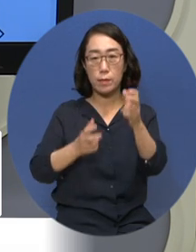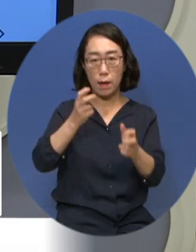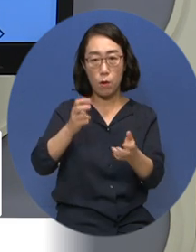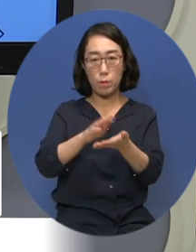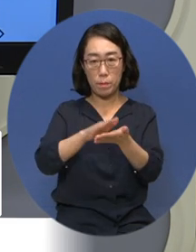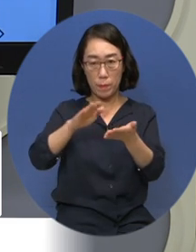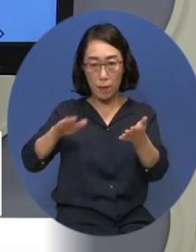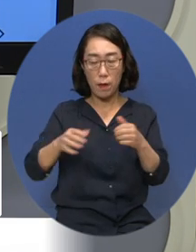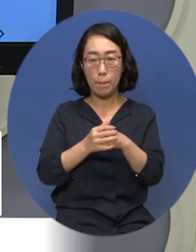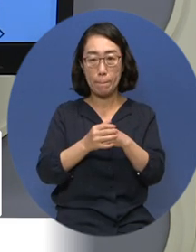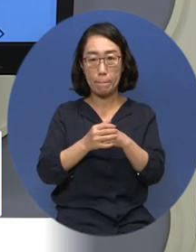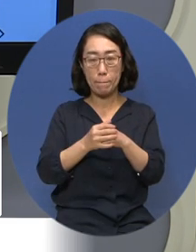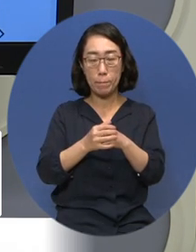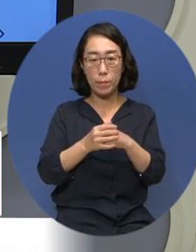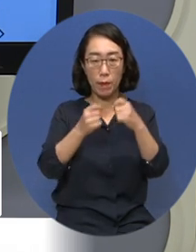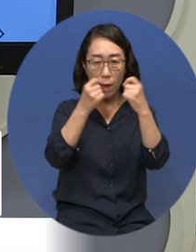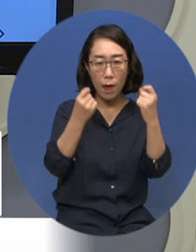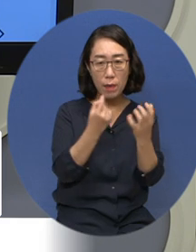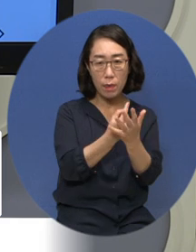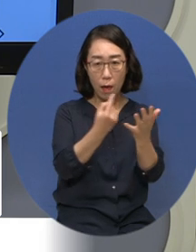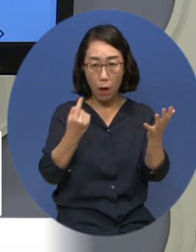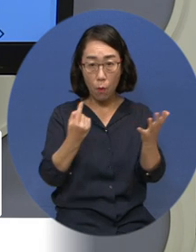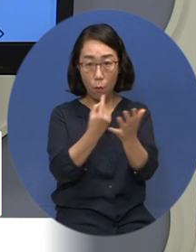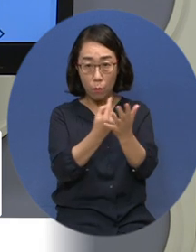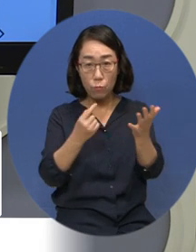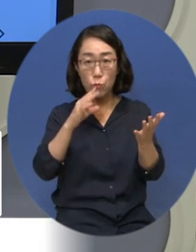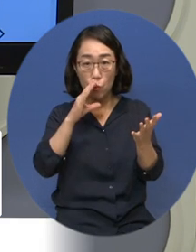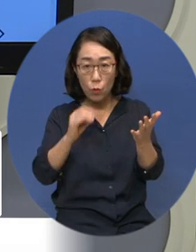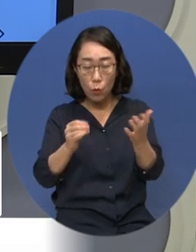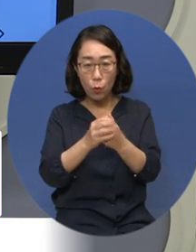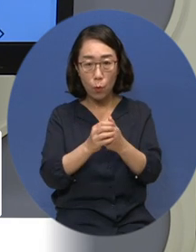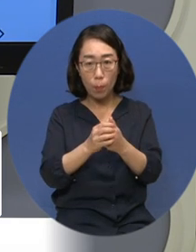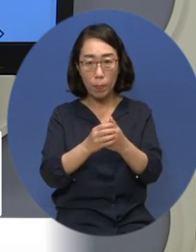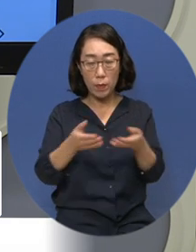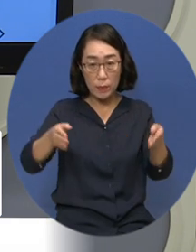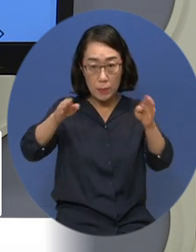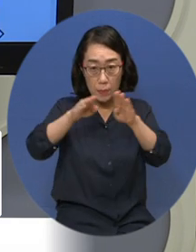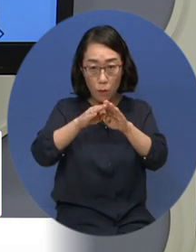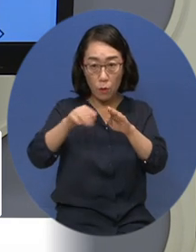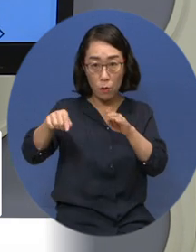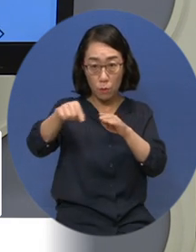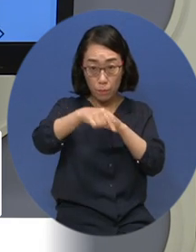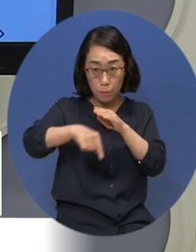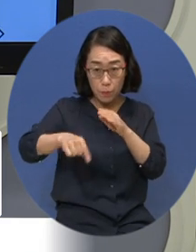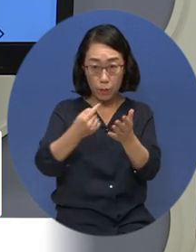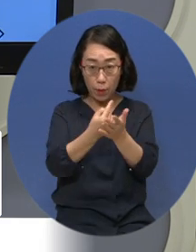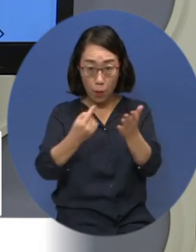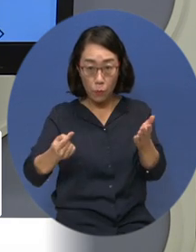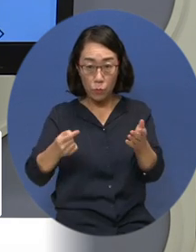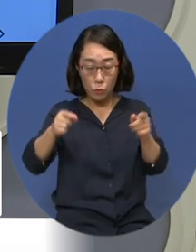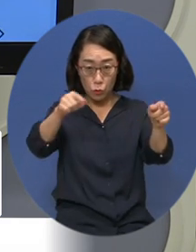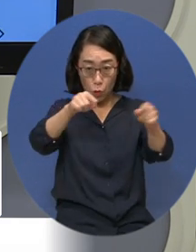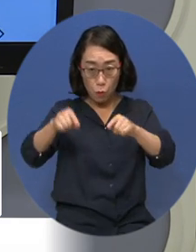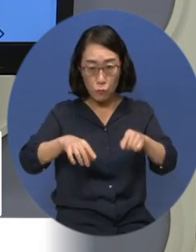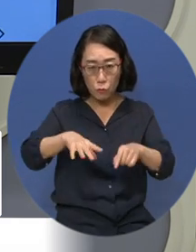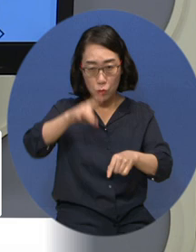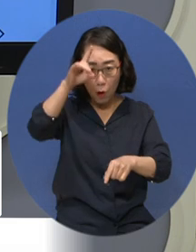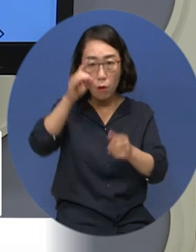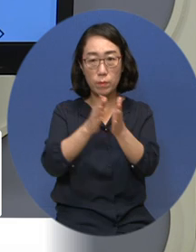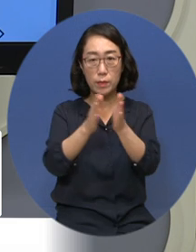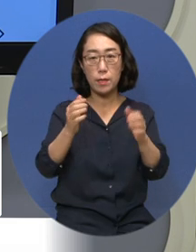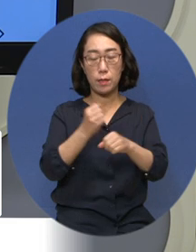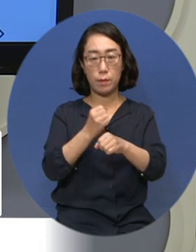장애인 개개인의 탈 시설을 넘어 시설 단 이탈 시설을 전국 최초로 시도하는 것입니다 시설에서